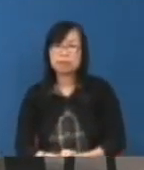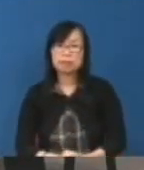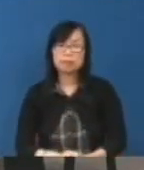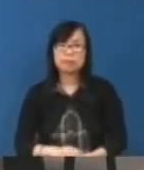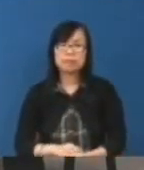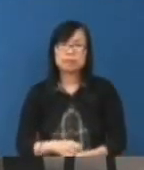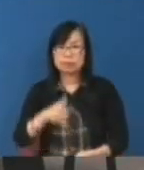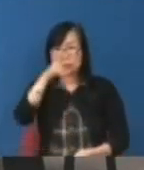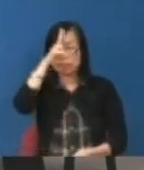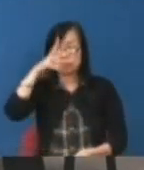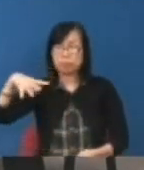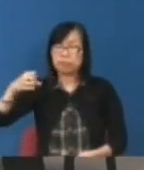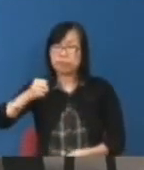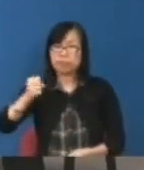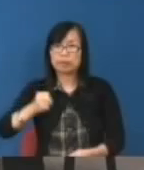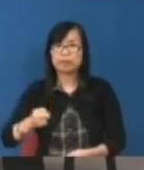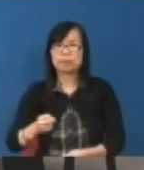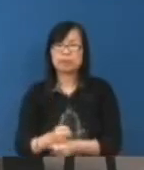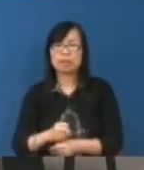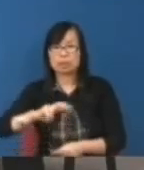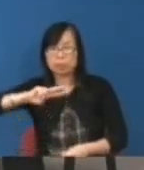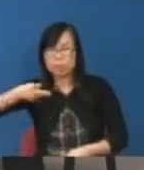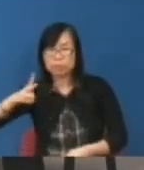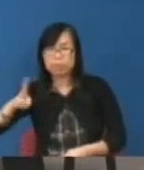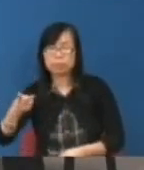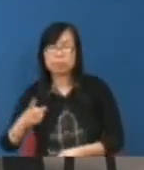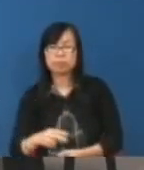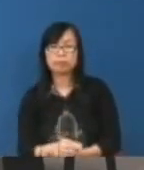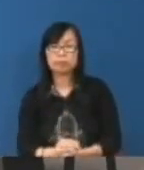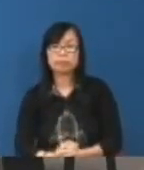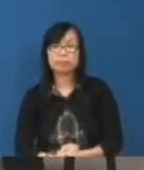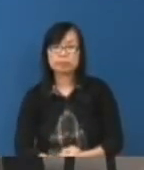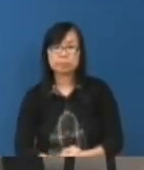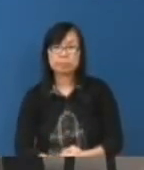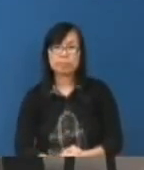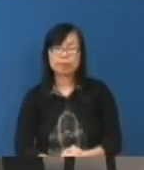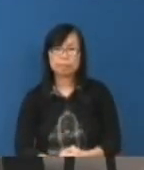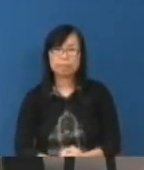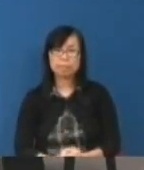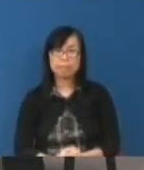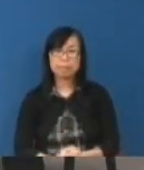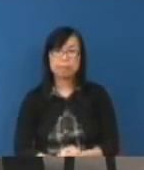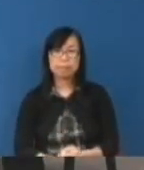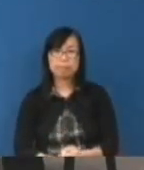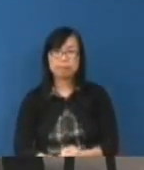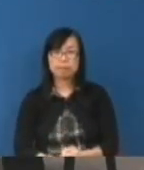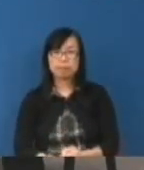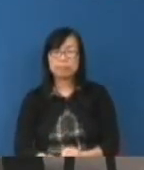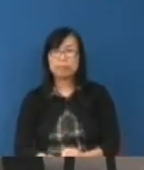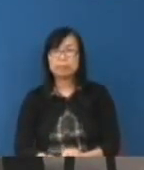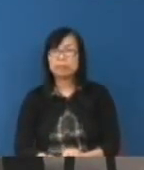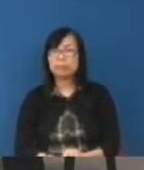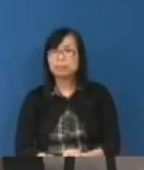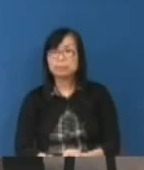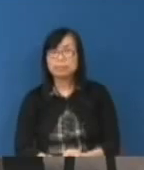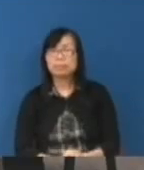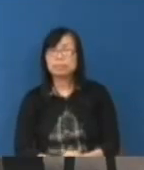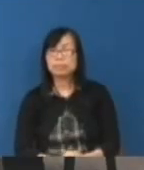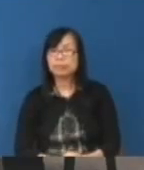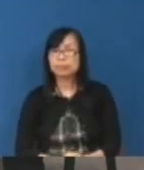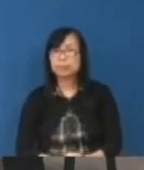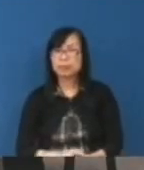後來因為個官制真係實際上太差，咪改咗啦，唔使佢做社福啊啲嘢啦，係咪？即係唔使佢做